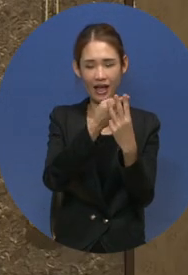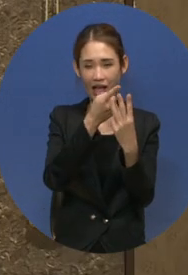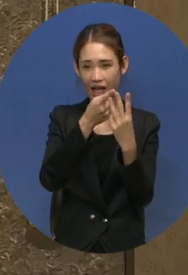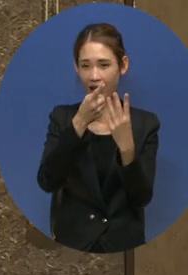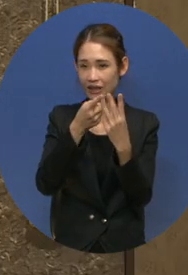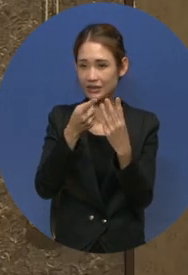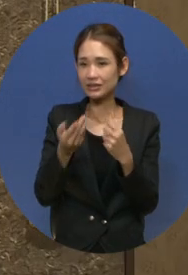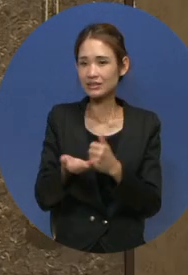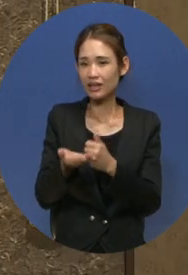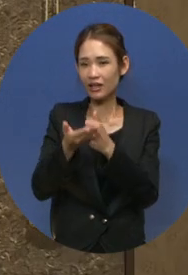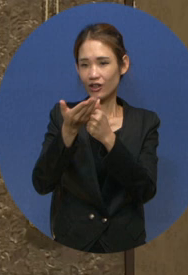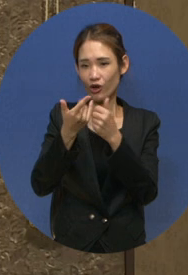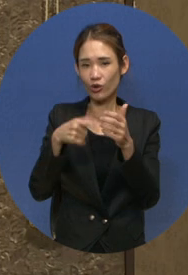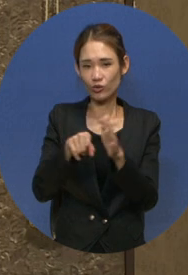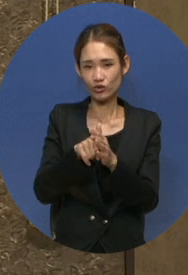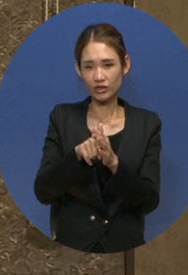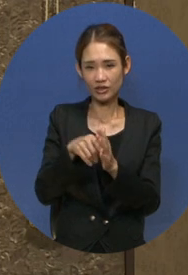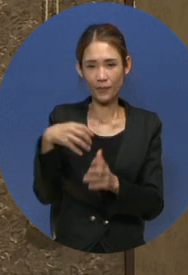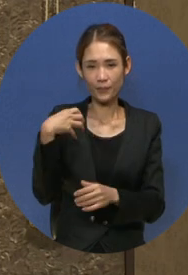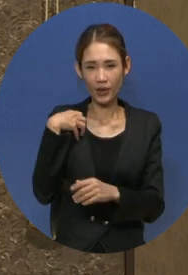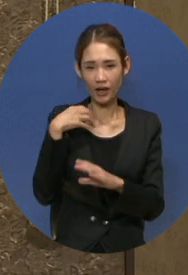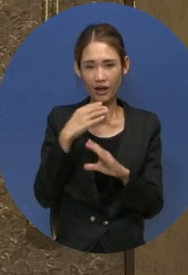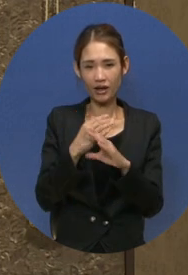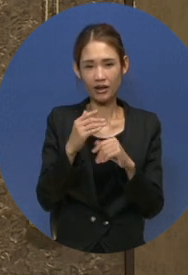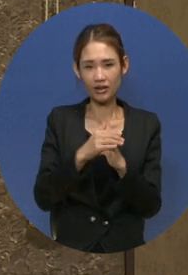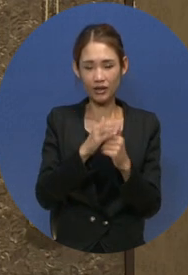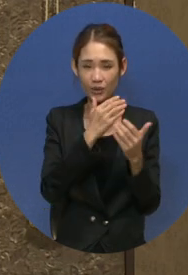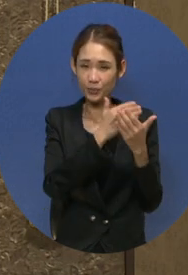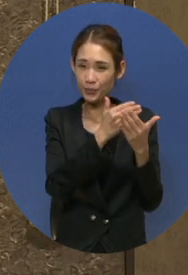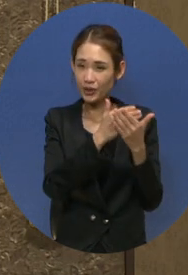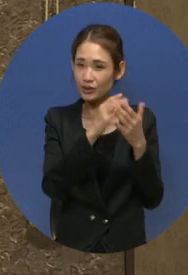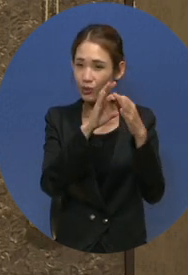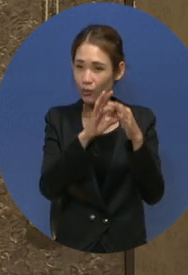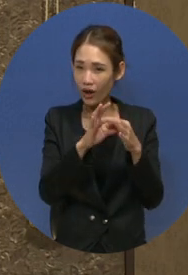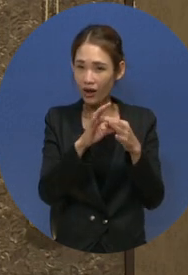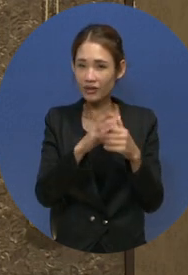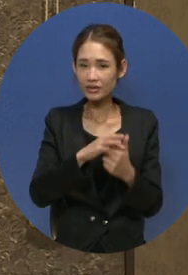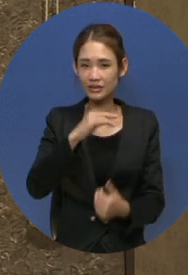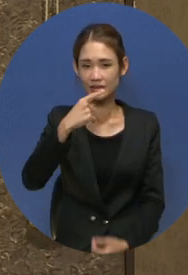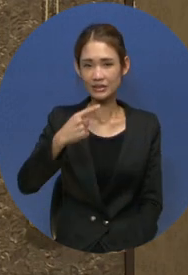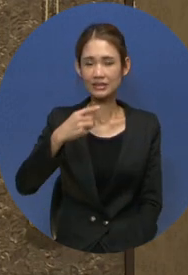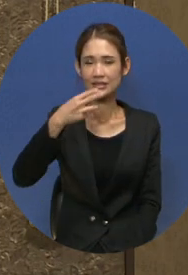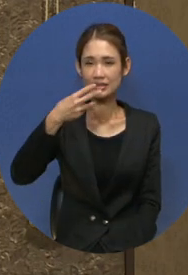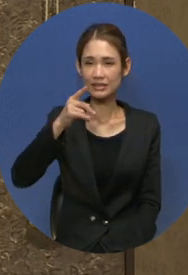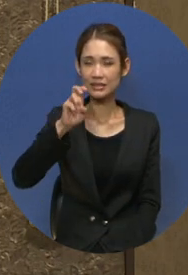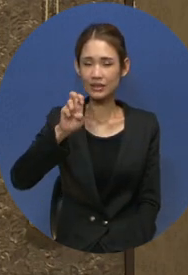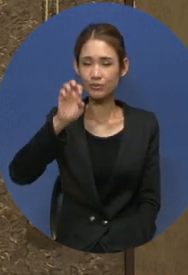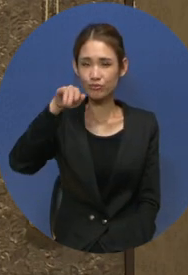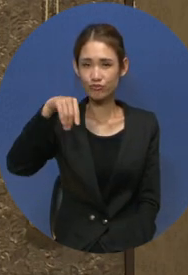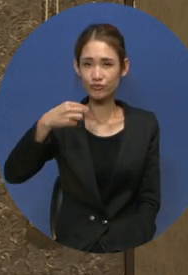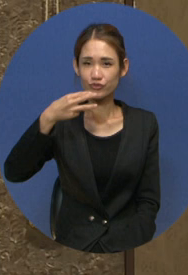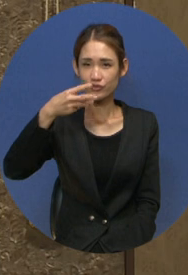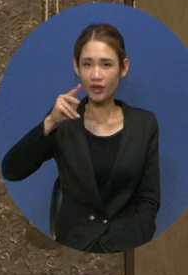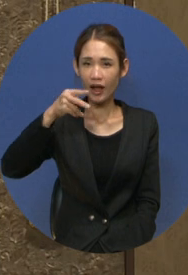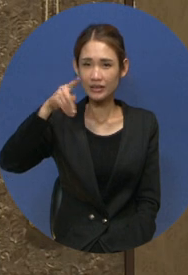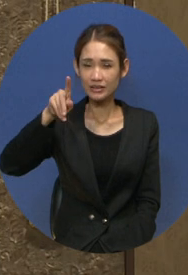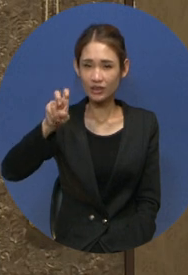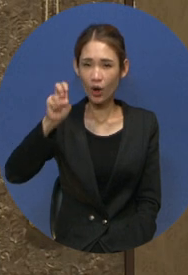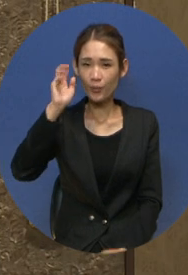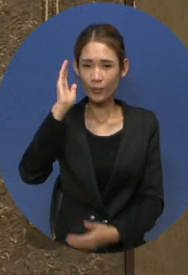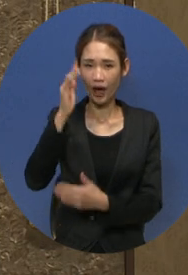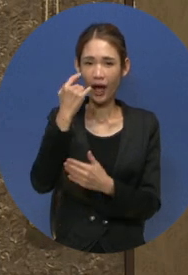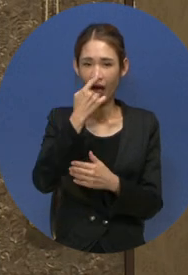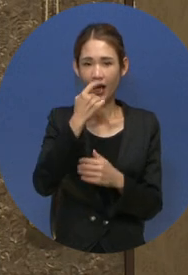그런 사업을 저희 복지관이 해오고 있거든요. 그 미술과 관련해서는 이 드림 블러썸 아카데미 이 사업이 있고요. 여기서